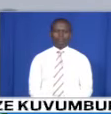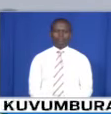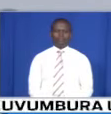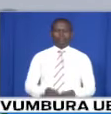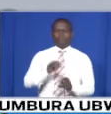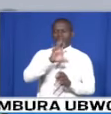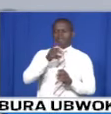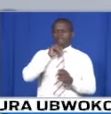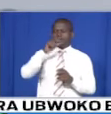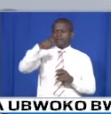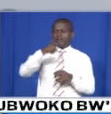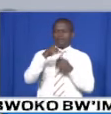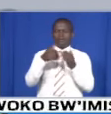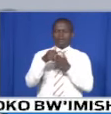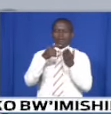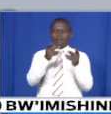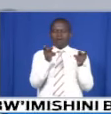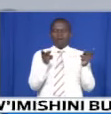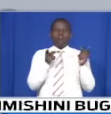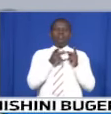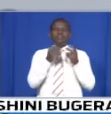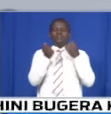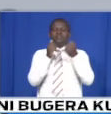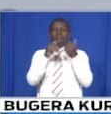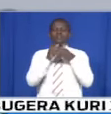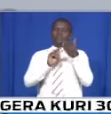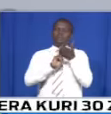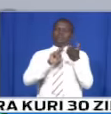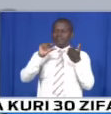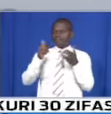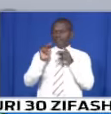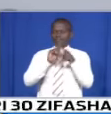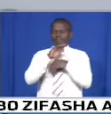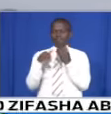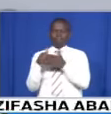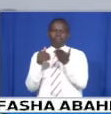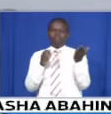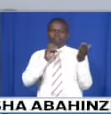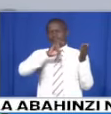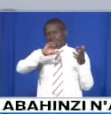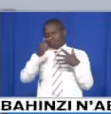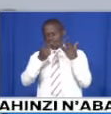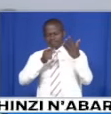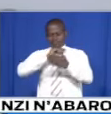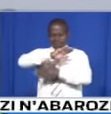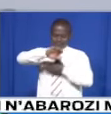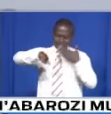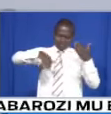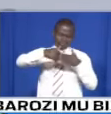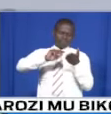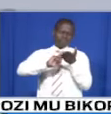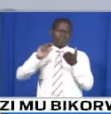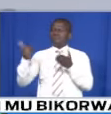Afurika ntikeneye kuba ikimoteri cy'imodoka zakoreshejwe n'abandi cyangwa ikindi kintu cyose